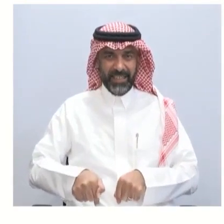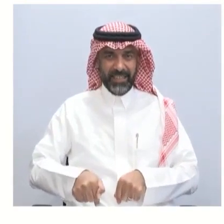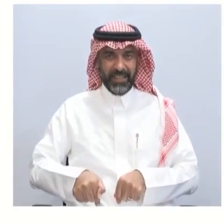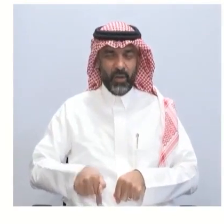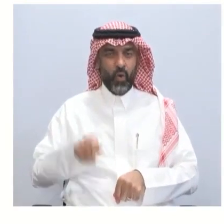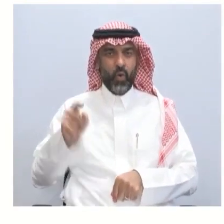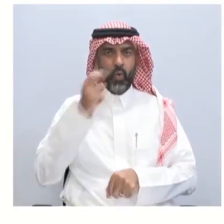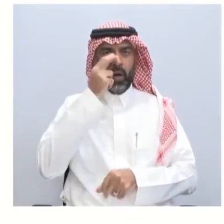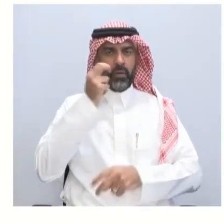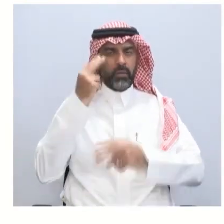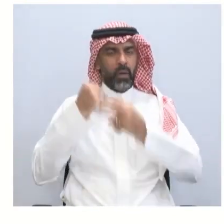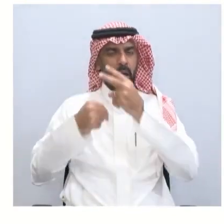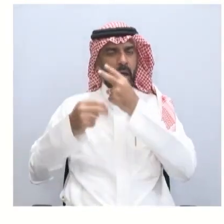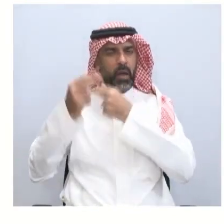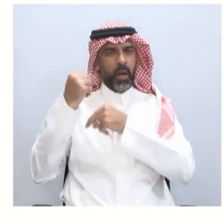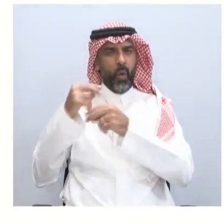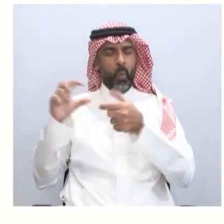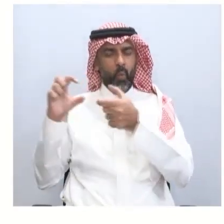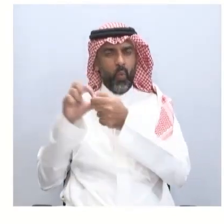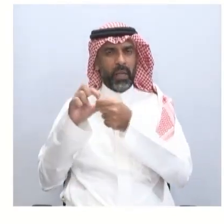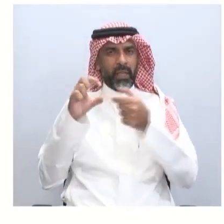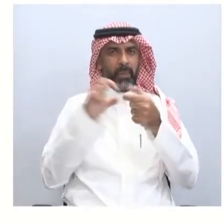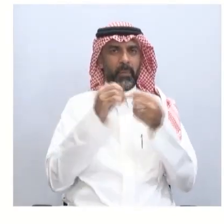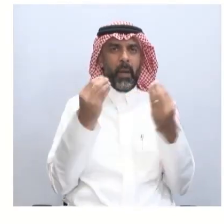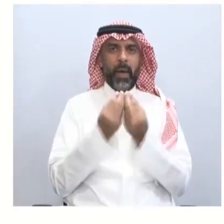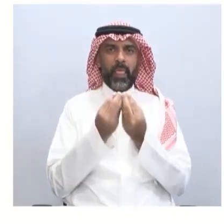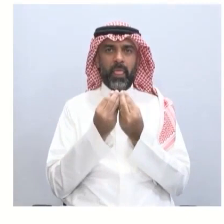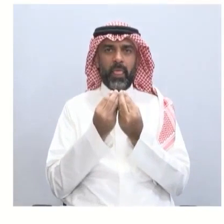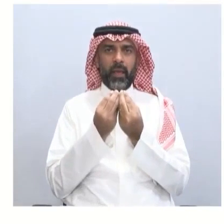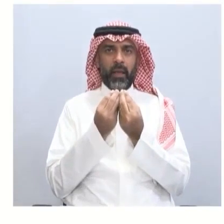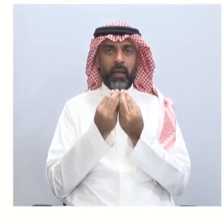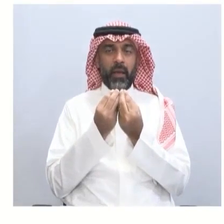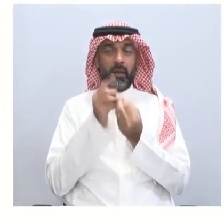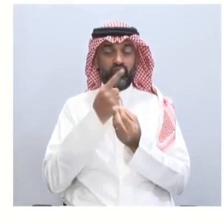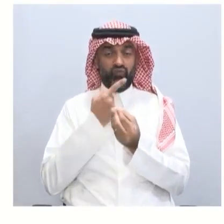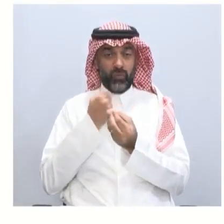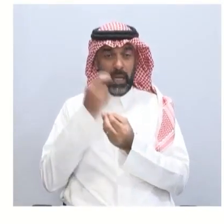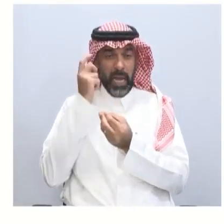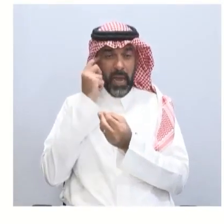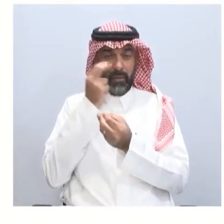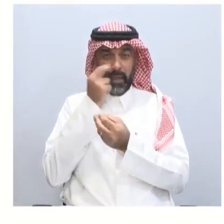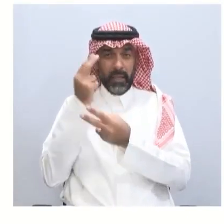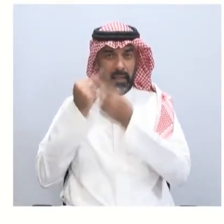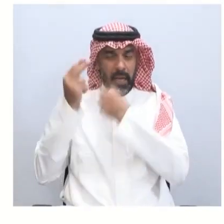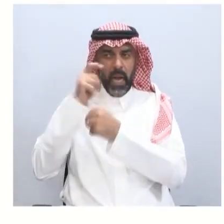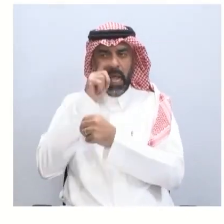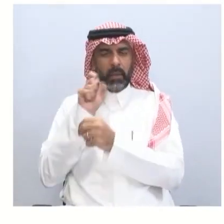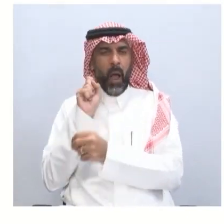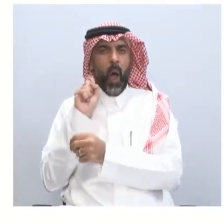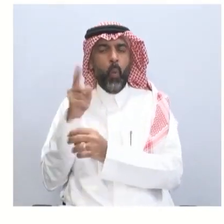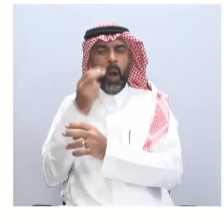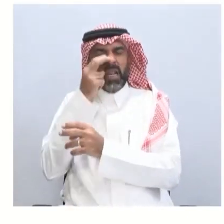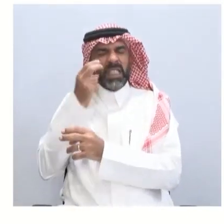هو تاريخ مرتبط مع بعضه البعض فلا بد انا او انتم ابنائي وبنات الطلاب ان نربط الاحداث